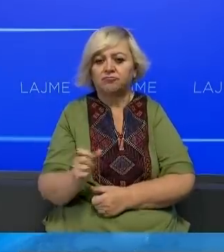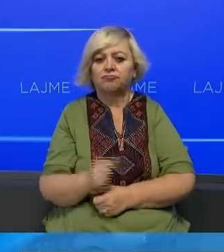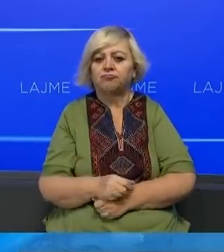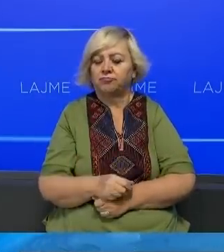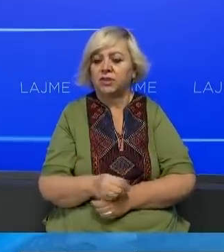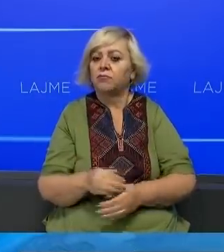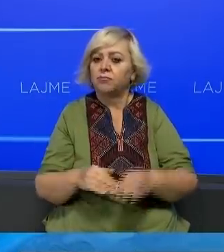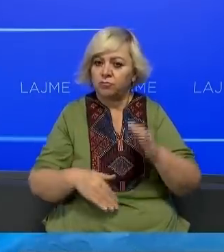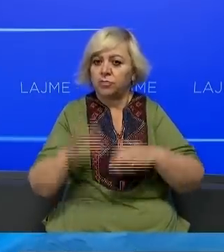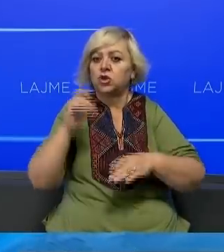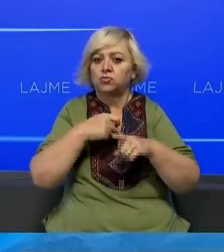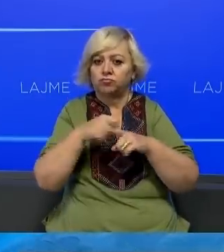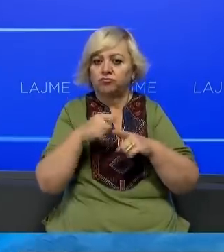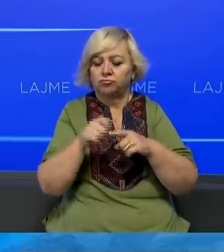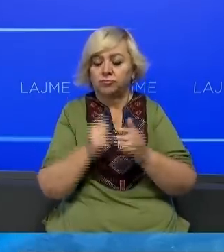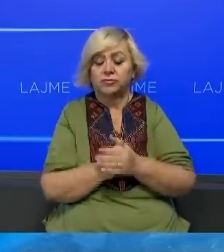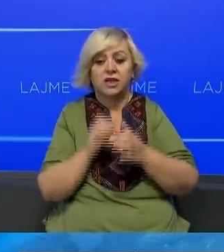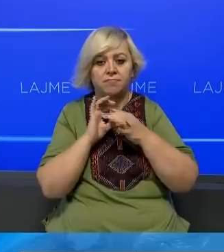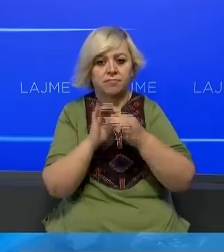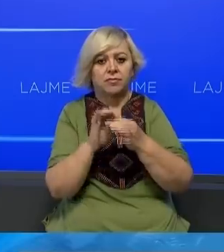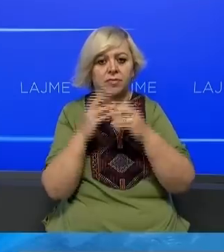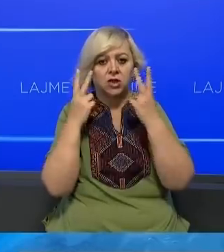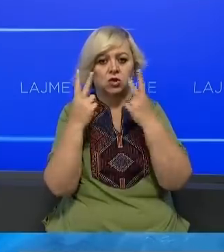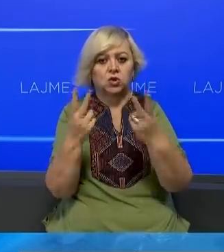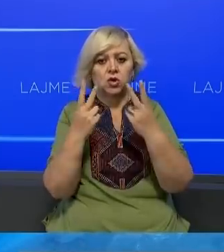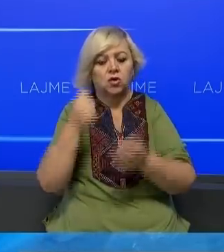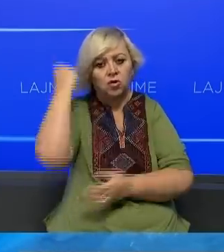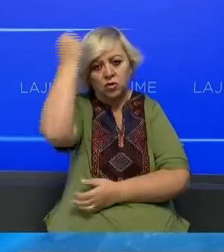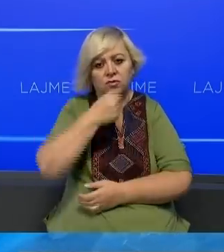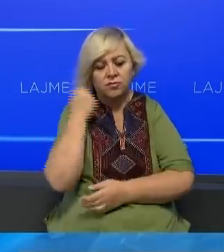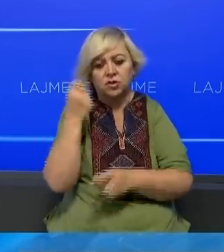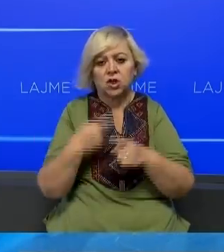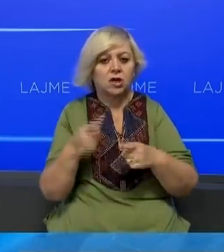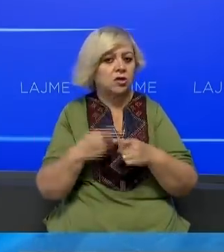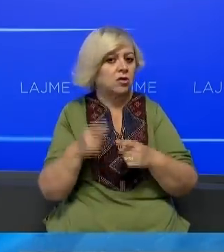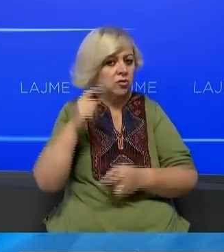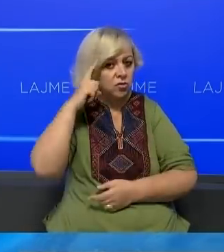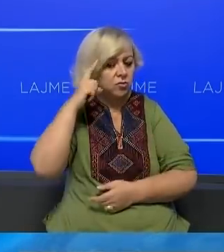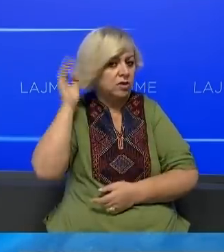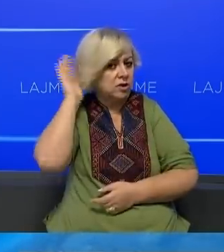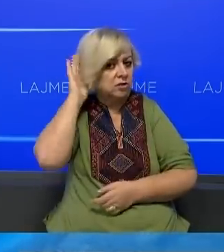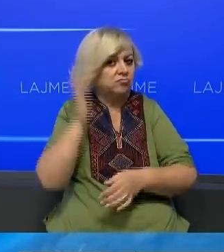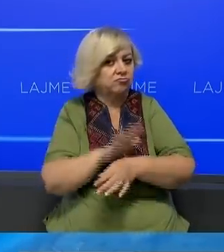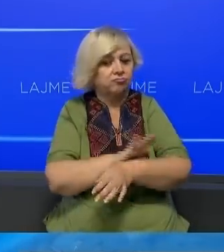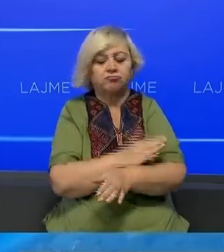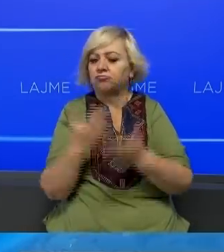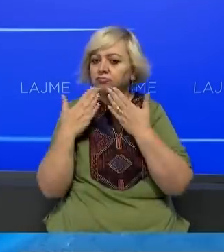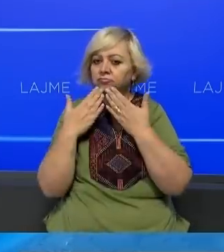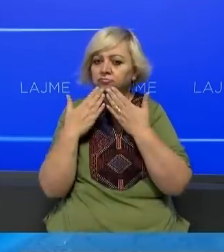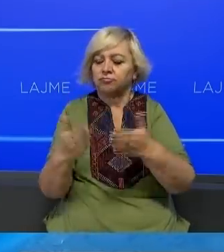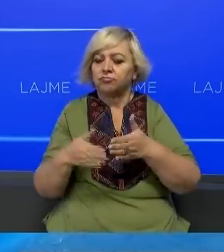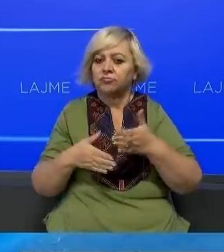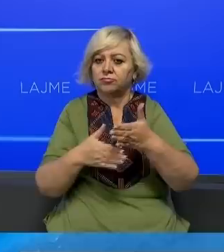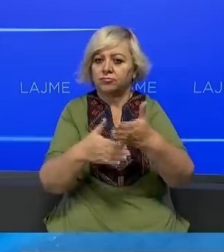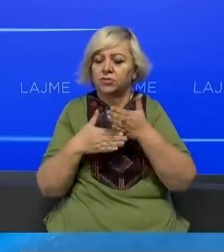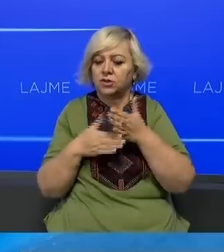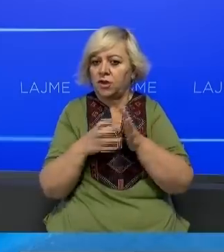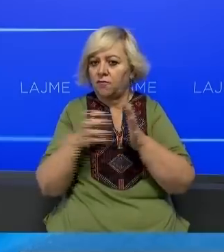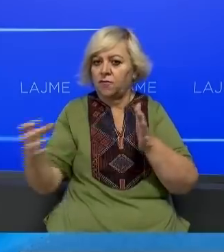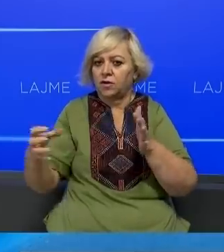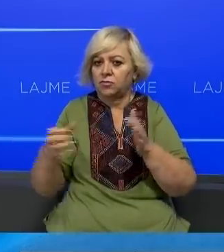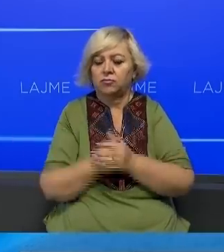avancoj. Italia është një nga partnerët më të rëndësishëm të Kosovës, për çka kryeministri Kurti shpreu falënderimet e tij për mbështetjen e